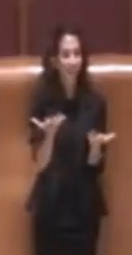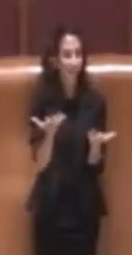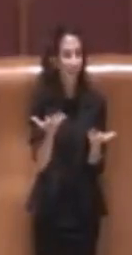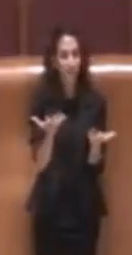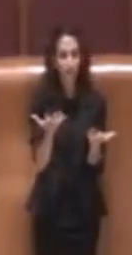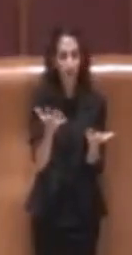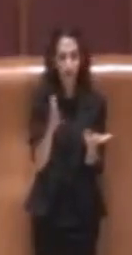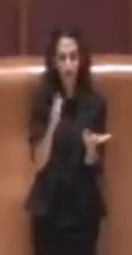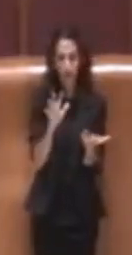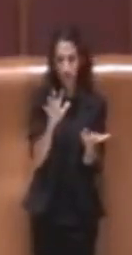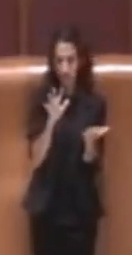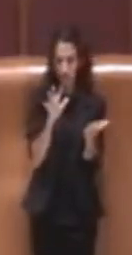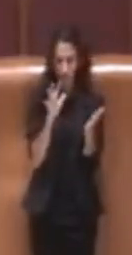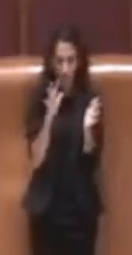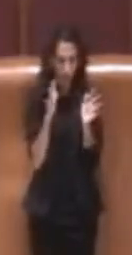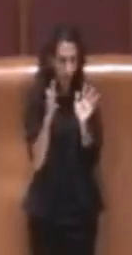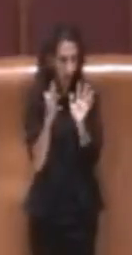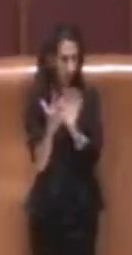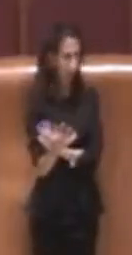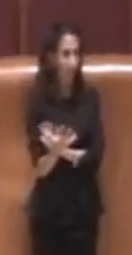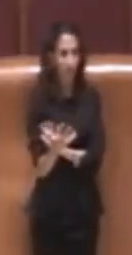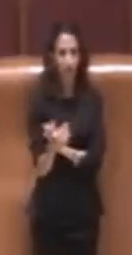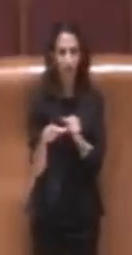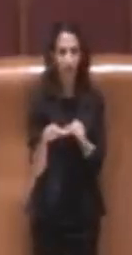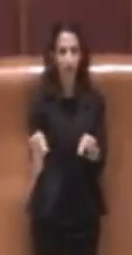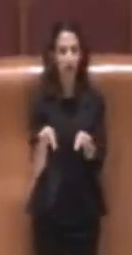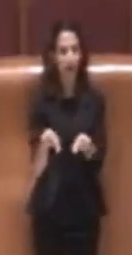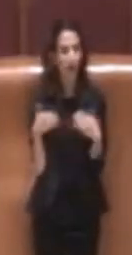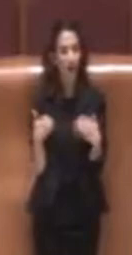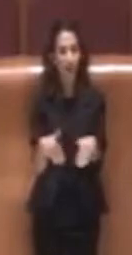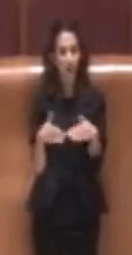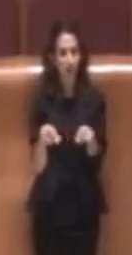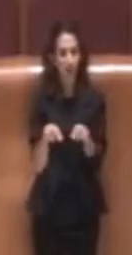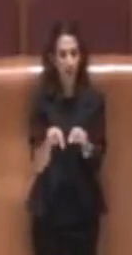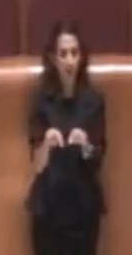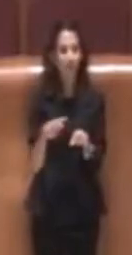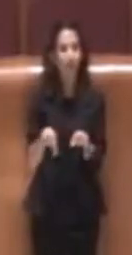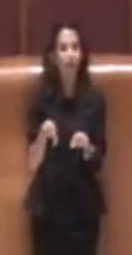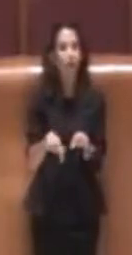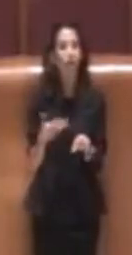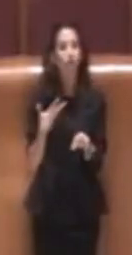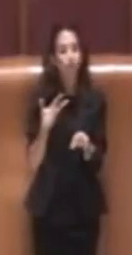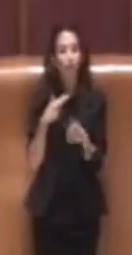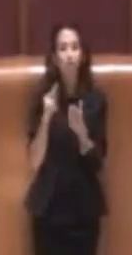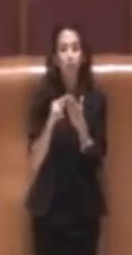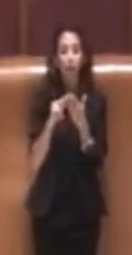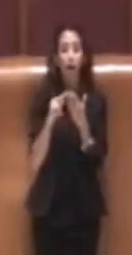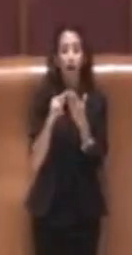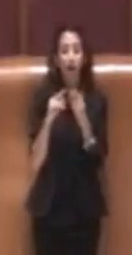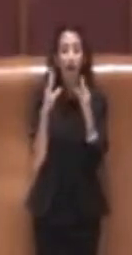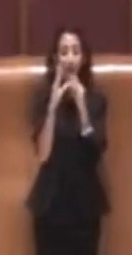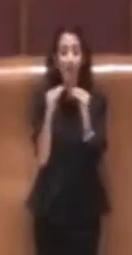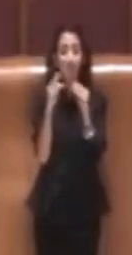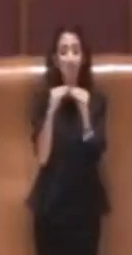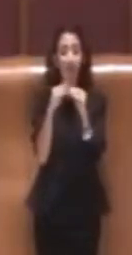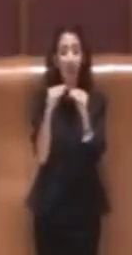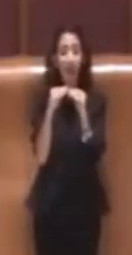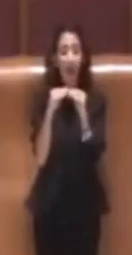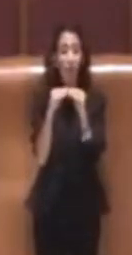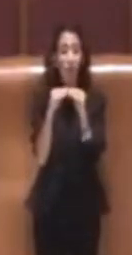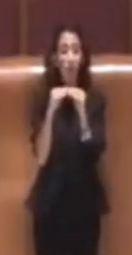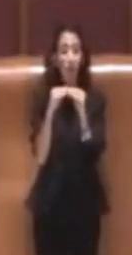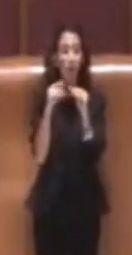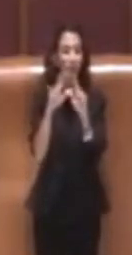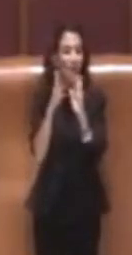precetto, un caposaldo. E oggi appunto noi abbiamo una scuola di restauro che in tutto il pianeta sta andando verso